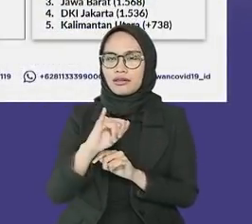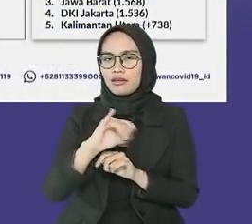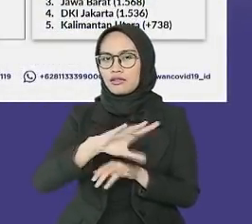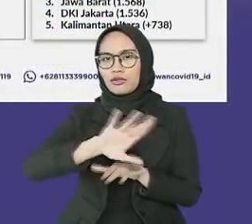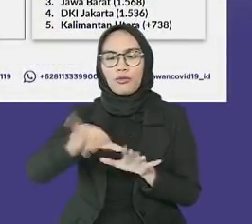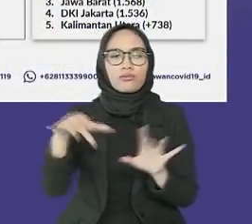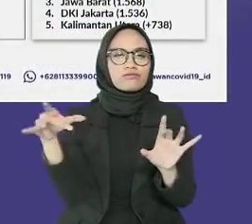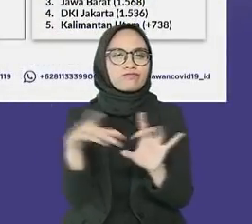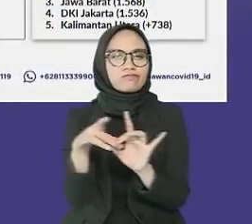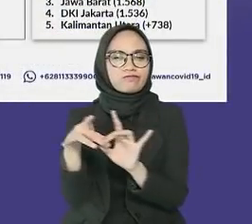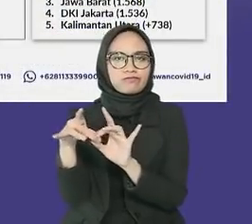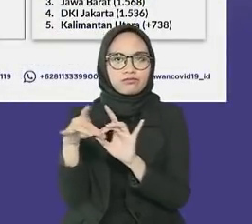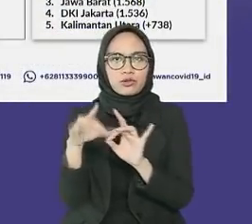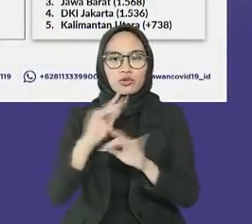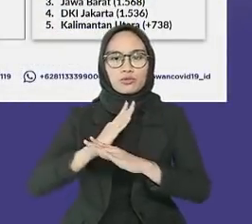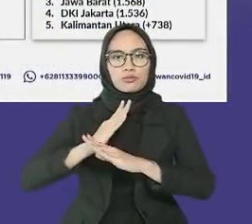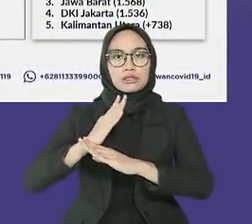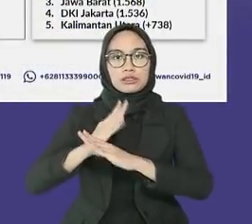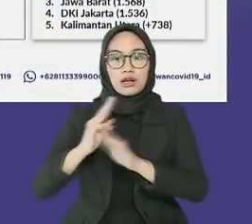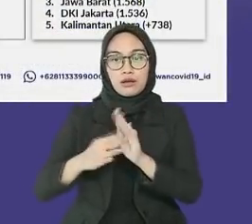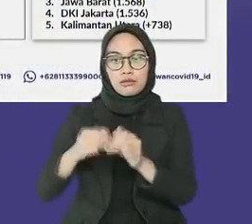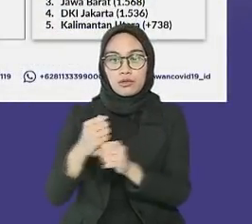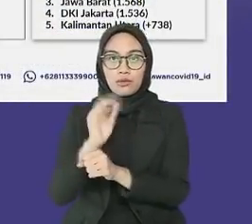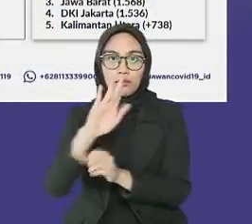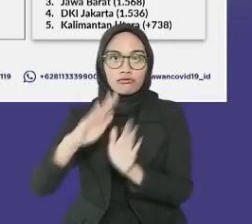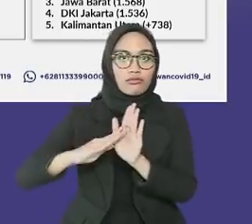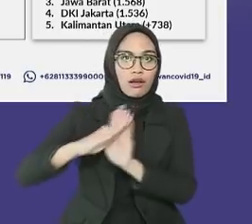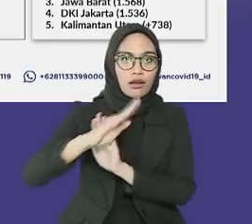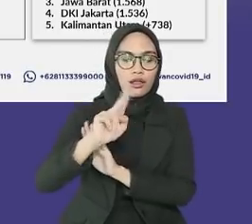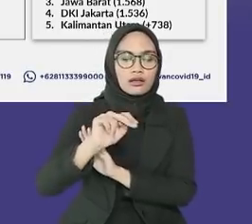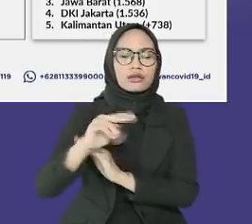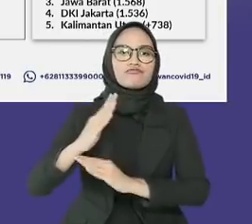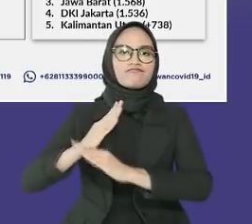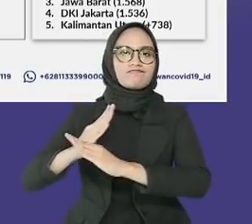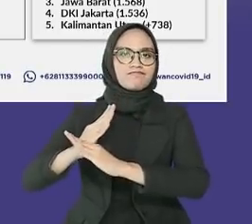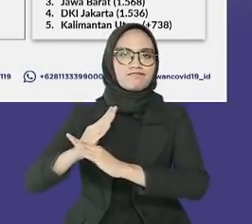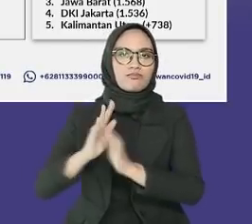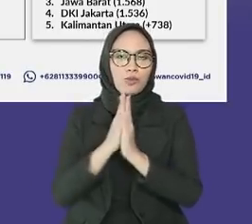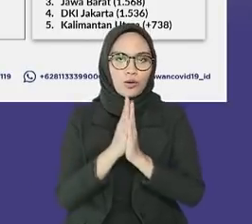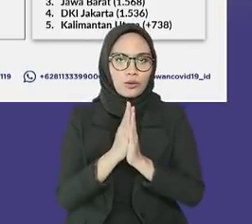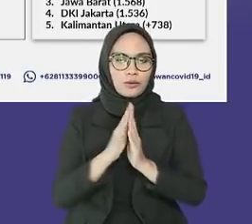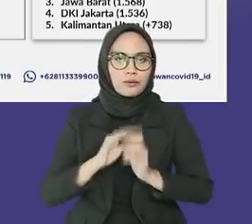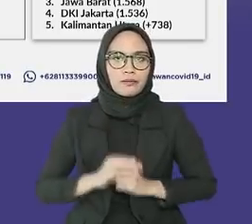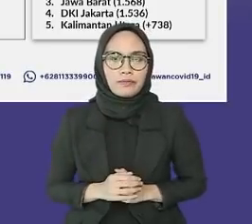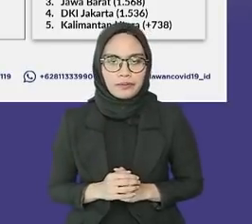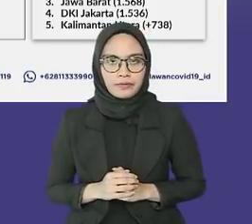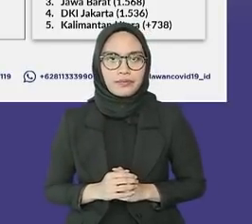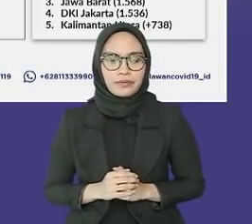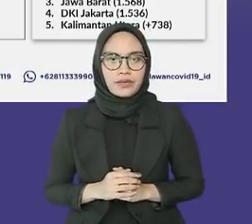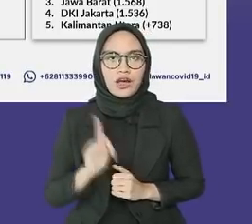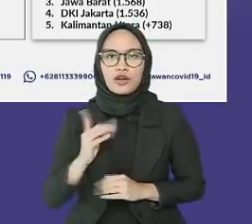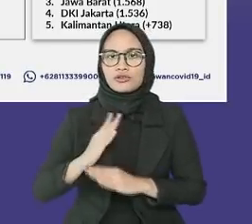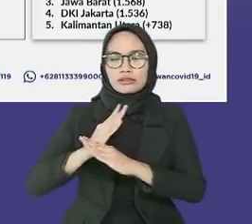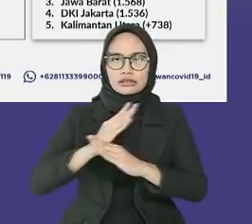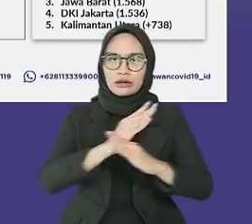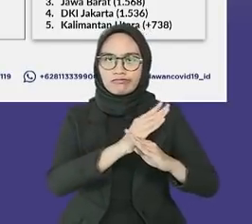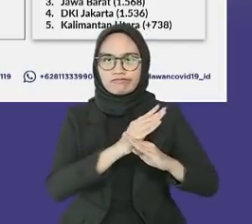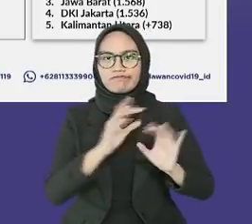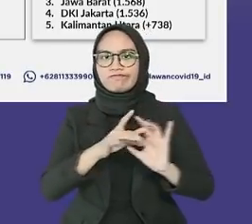mengantisipasi adanya kenaikan kasus di minggu berikutnya dan terus meningkatkan pencegahan penularan COVID-19 di